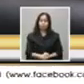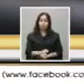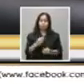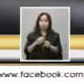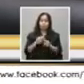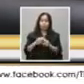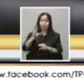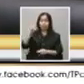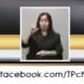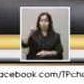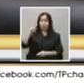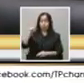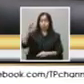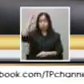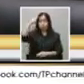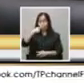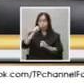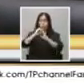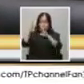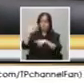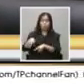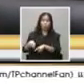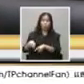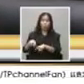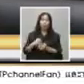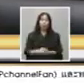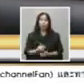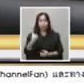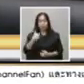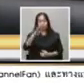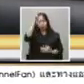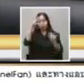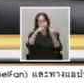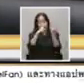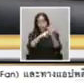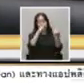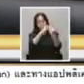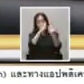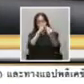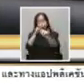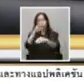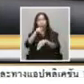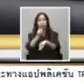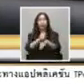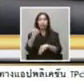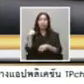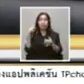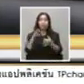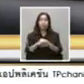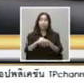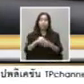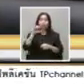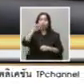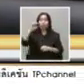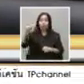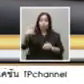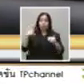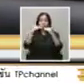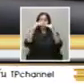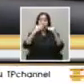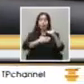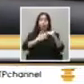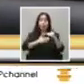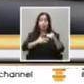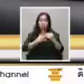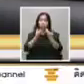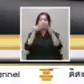รก็ได้พูดชัดเจนไปแล้วนะคะแต่ว่ามีผู้ประท้วงท่านประธานเยอะเลยในเรื่องของเอกสิทธิ์ส.ส.ในเรื่องของความเป็